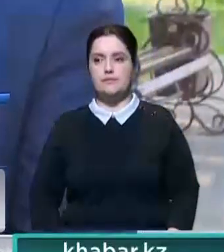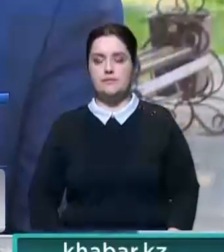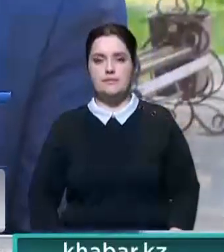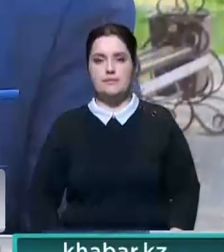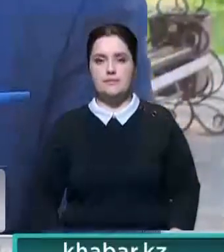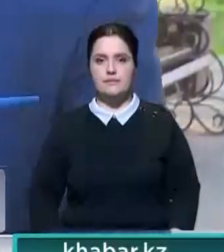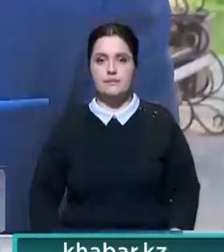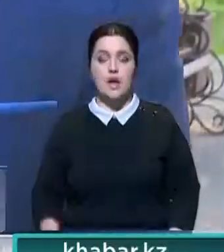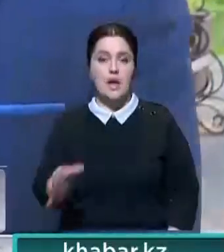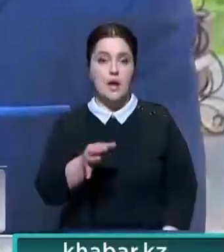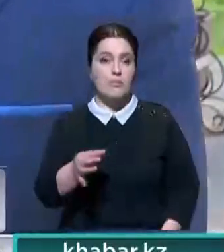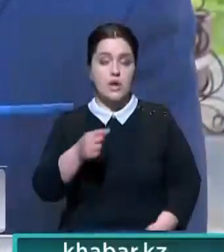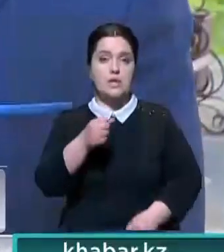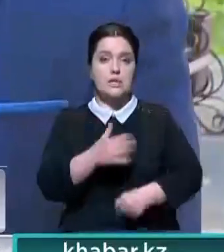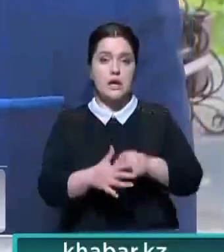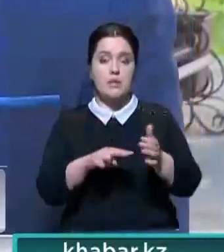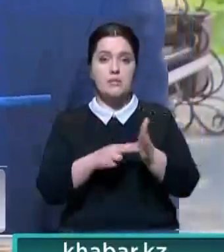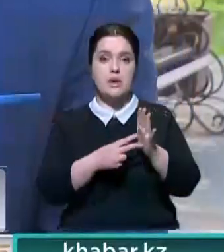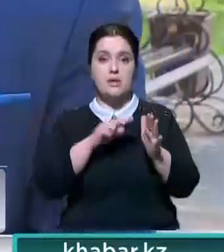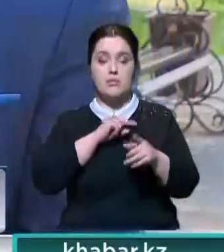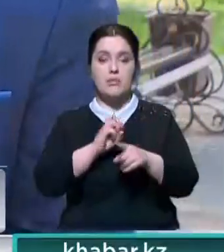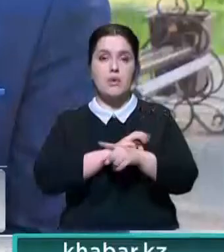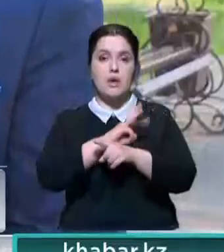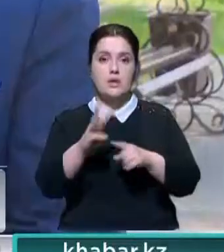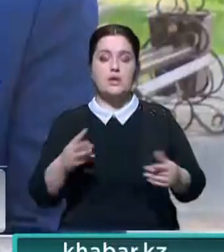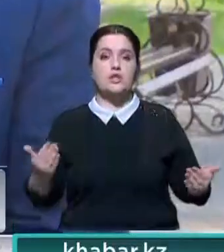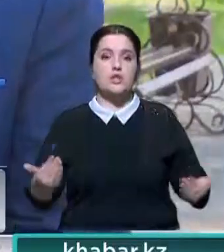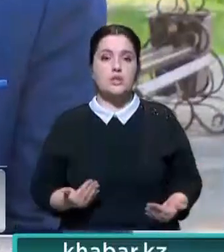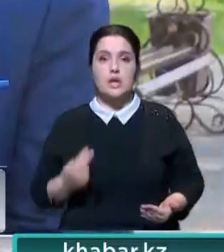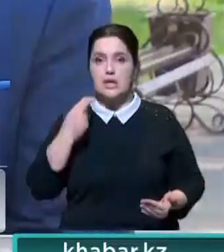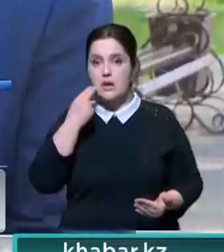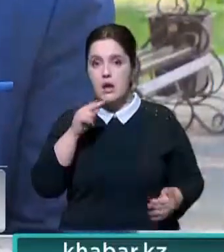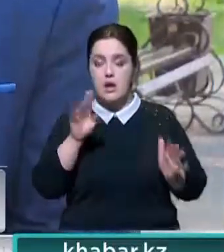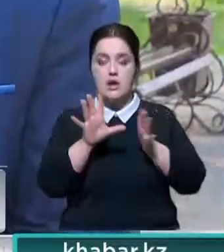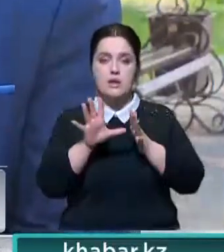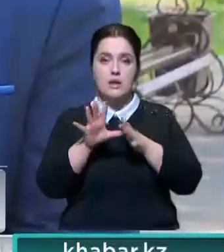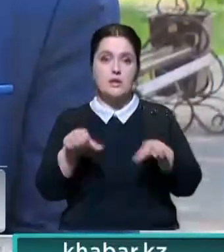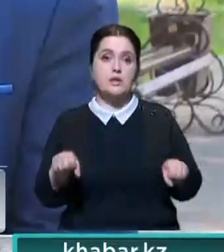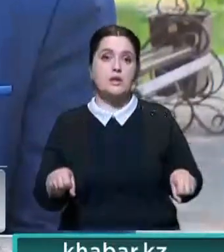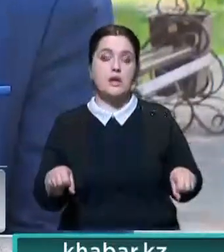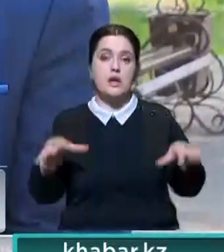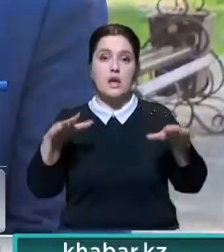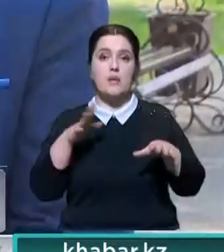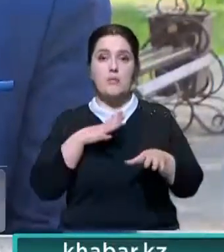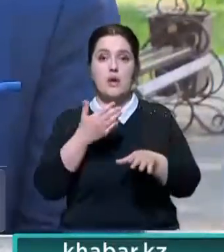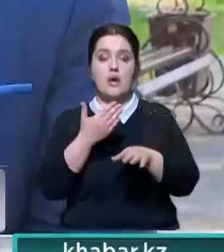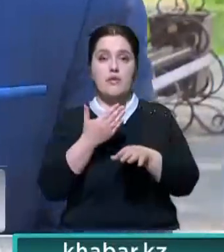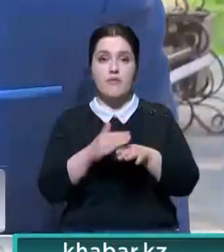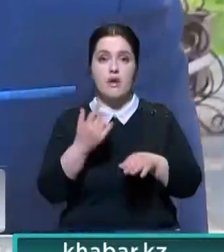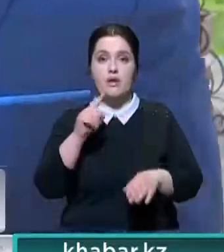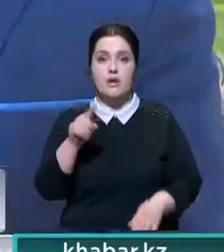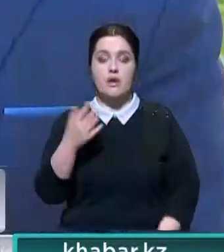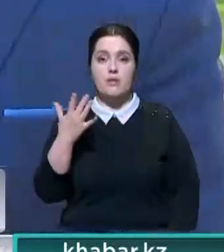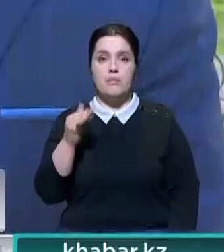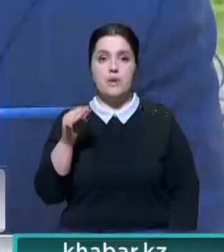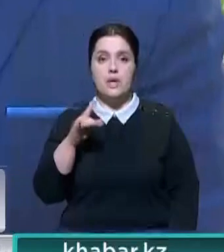В областном центре ведутся плановые работы по обеспечению жителей качественной электроэнергии. В начале года было выделено 1,5 миллиарда